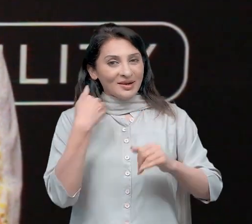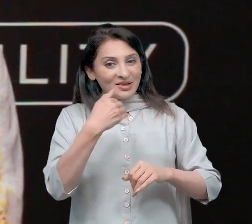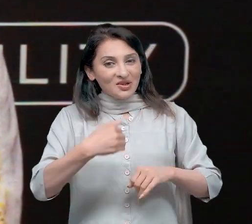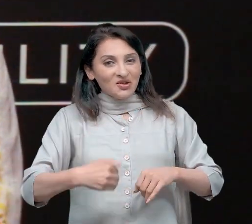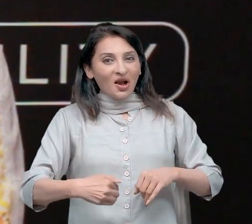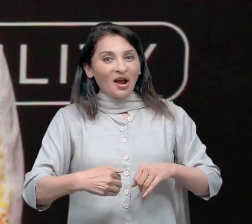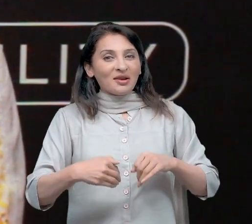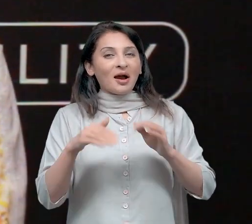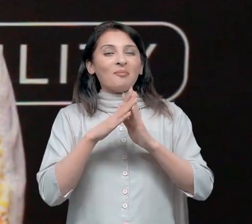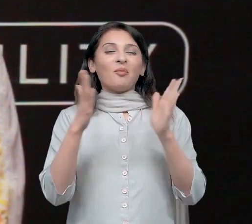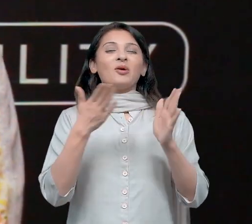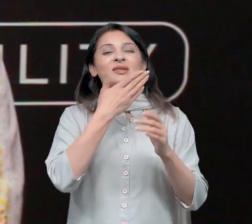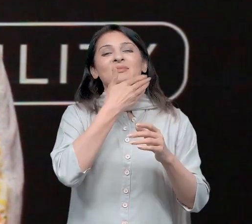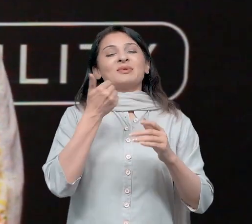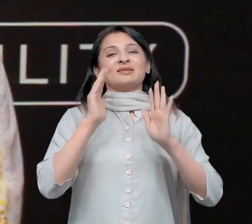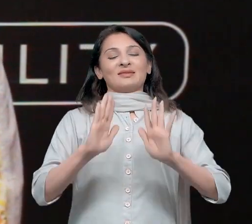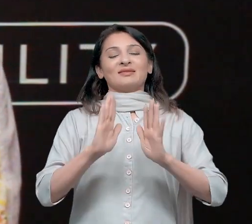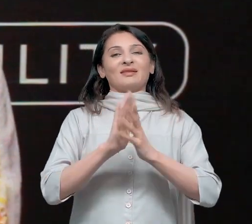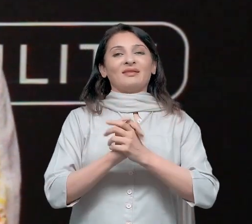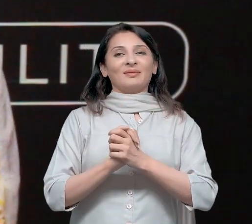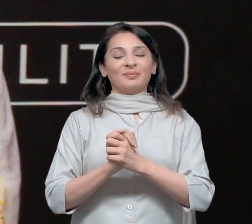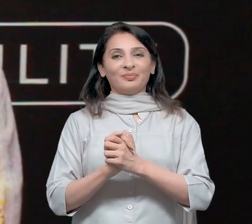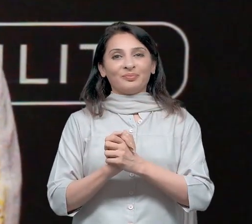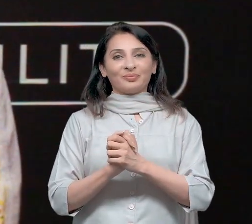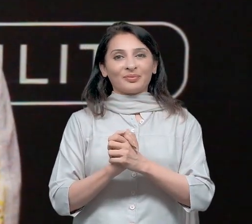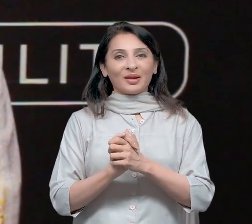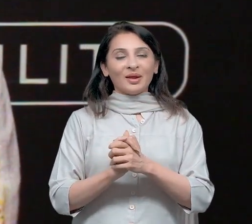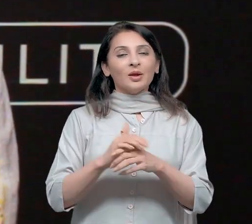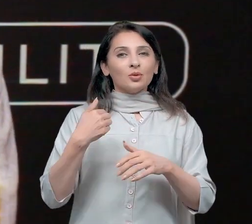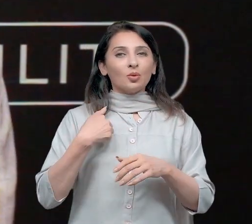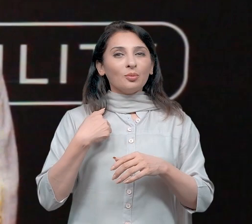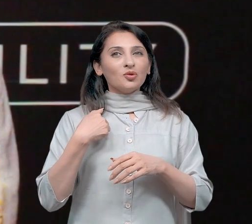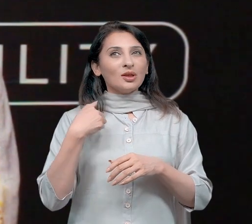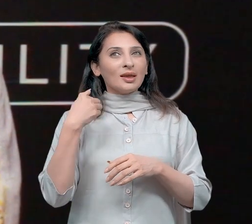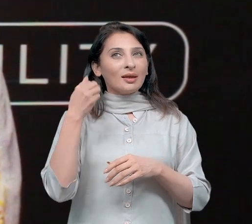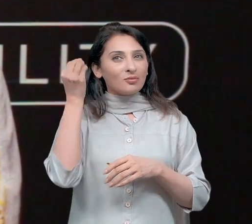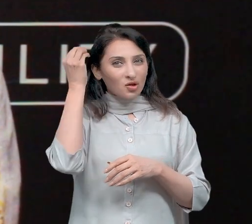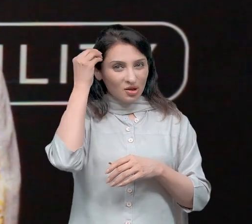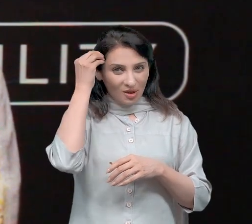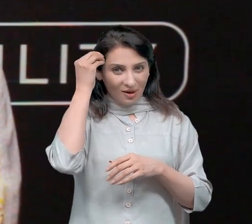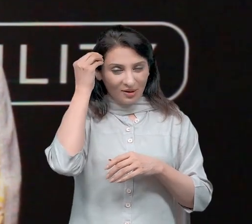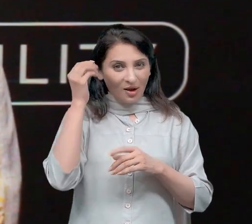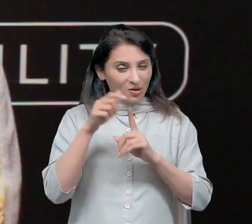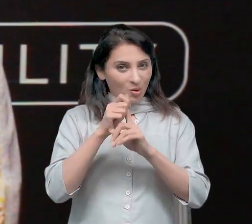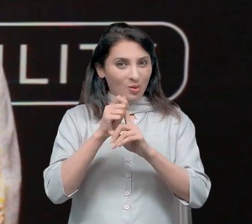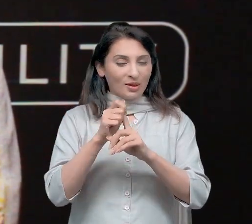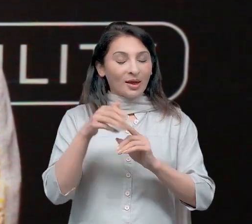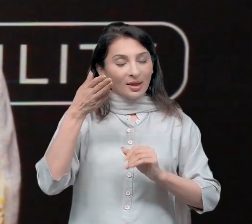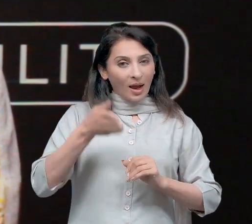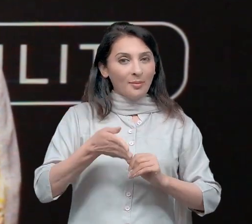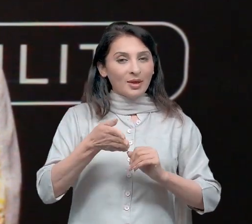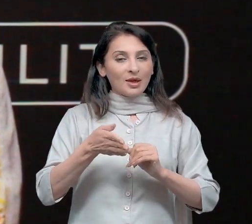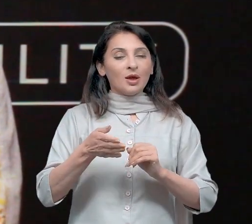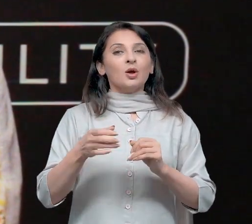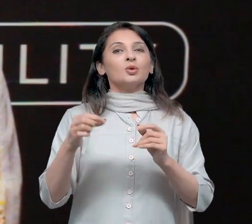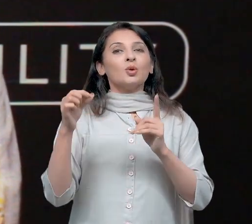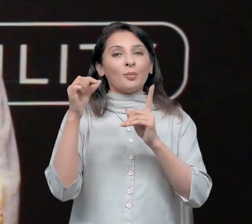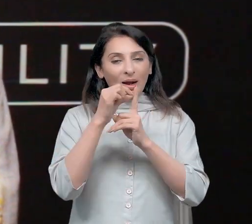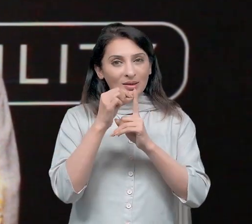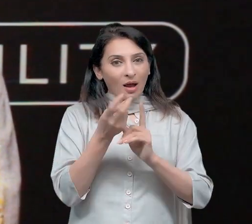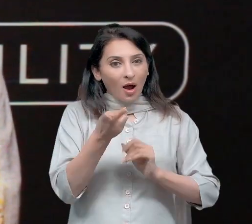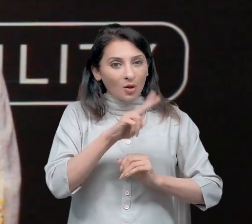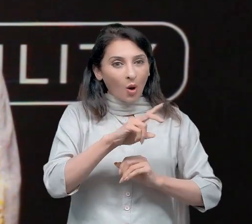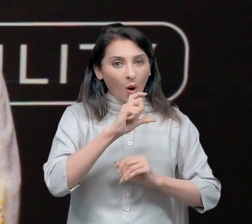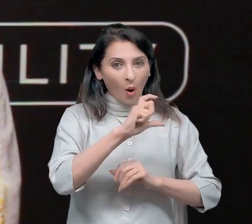लिहाज से मैं मालूम करना चाहती थी कि ये जो अब आजकल पाकिस्तान चाइना के बीच में सीपेक है उससे पाकिस्तान को क्या